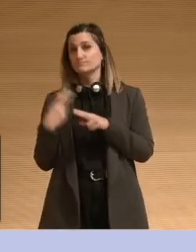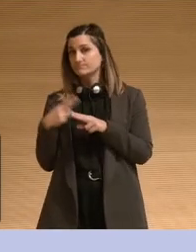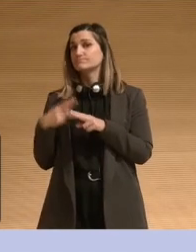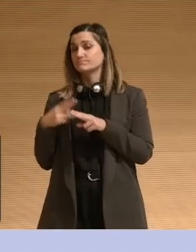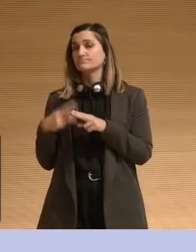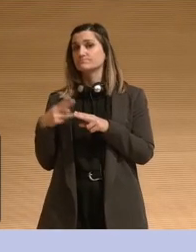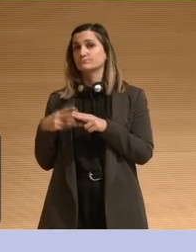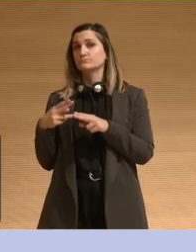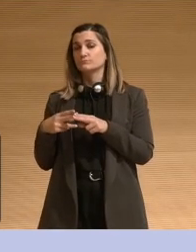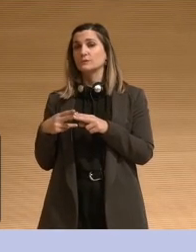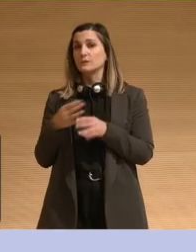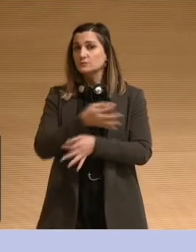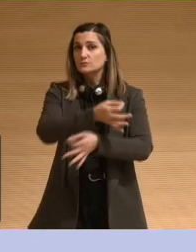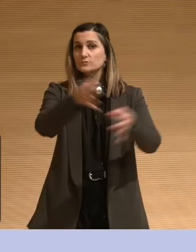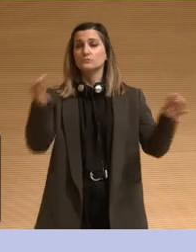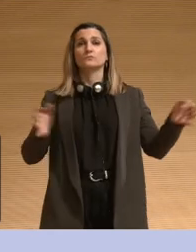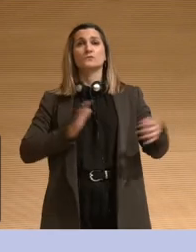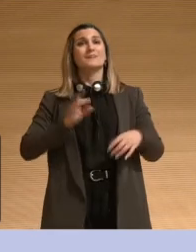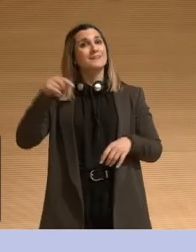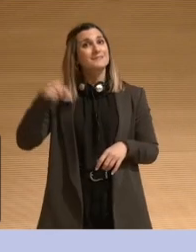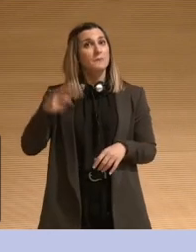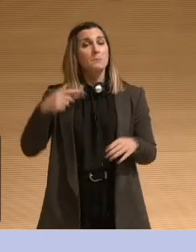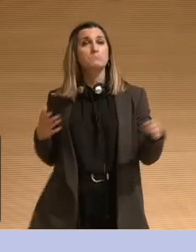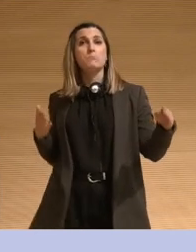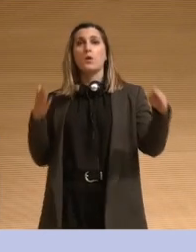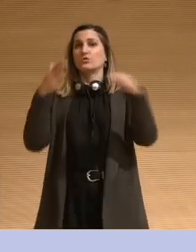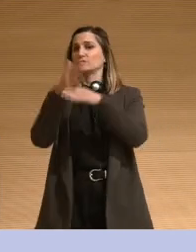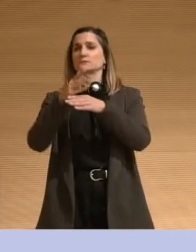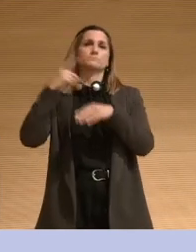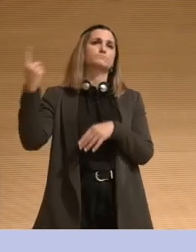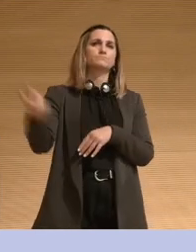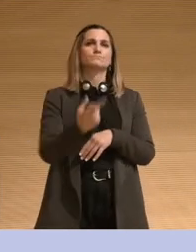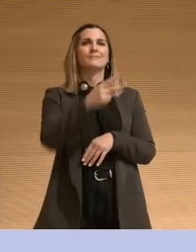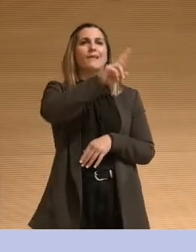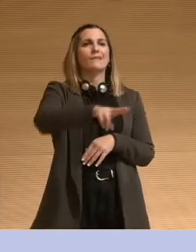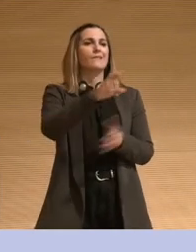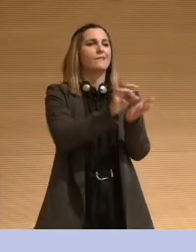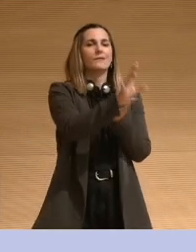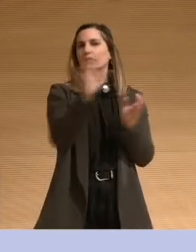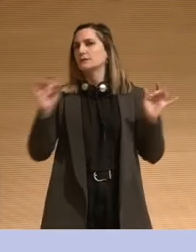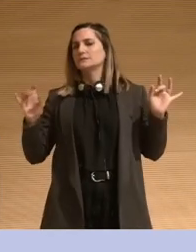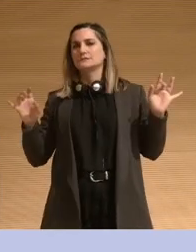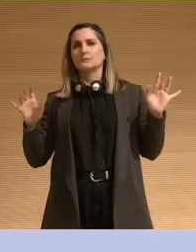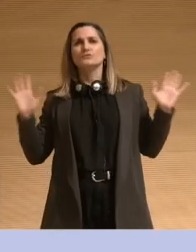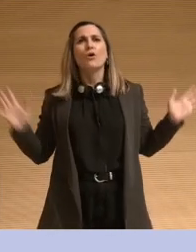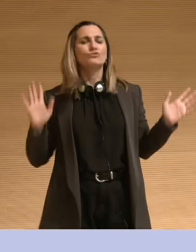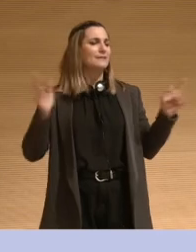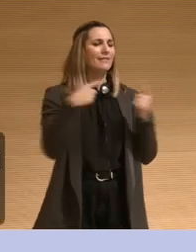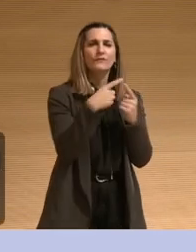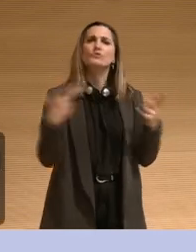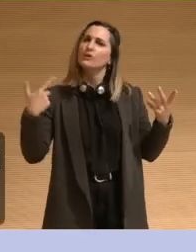να ακούσει ο κόσμος μέσα από το συνέδριό μας ότι έχουν πρόσβαση όλοι, δεν αποκλείεται κανένας όποια και αν δυσκολία ή ιδιαιτερότητα